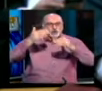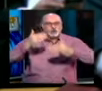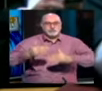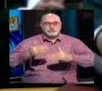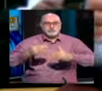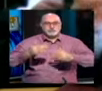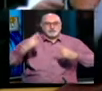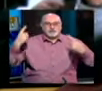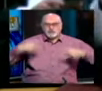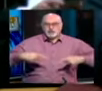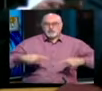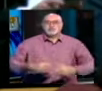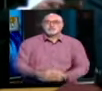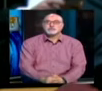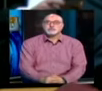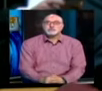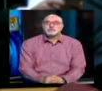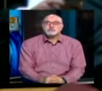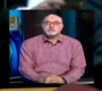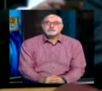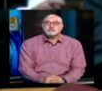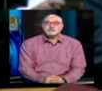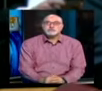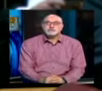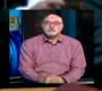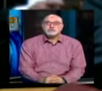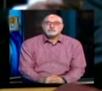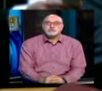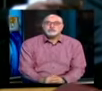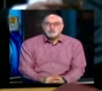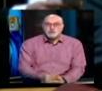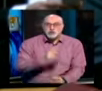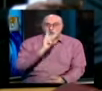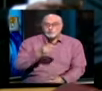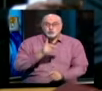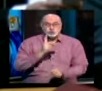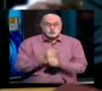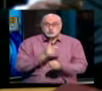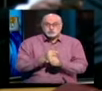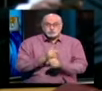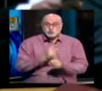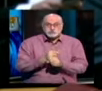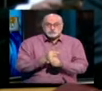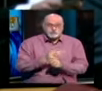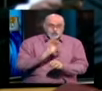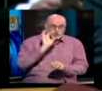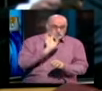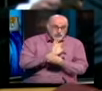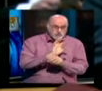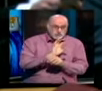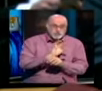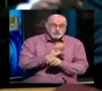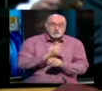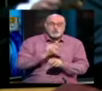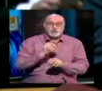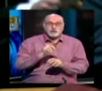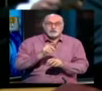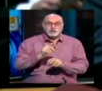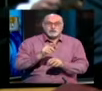إطلاق النار. لا بد من وقف هذا العدوان العبثي